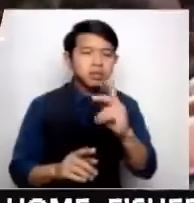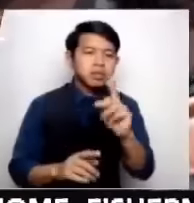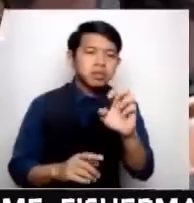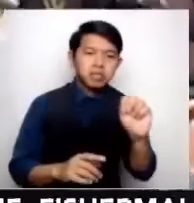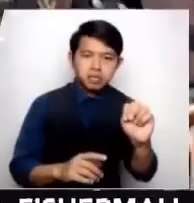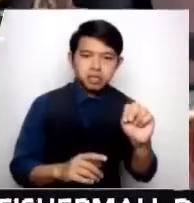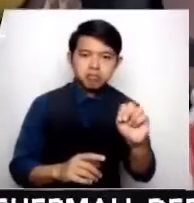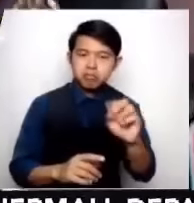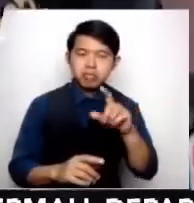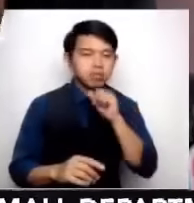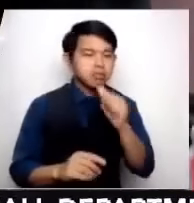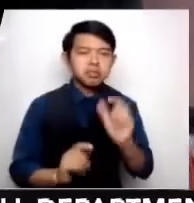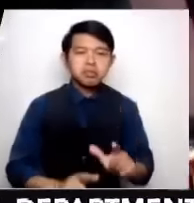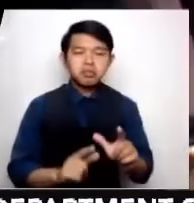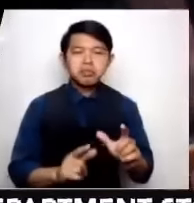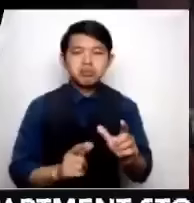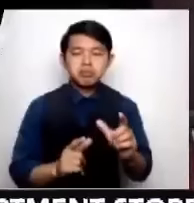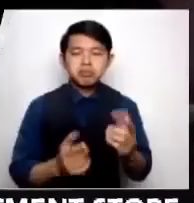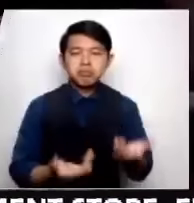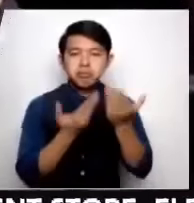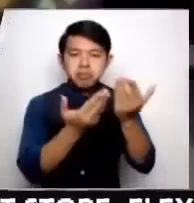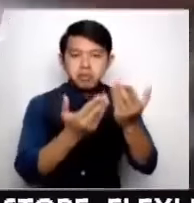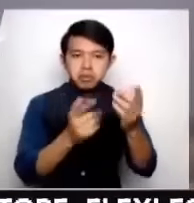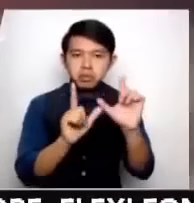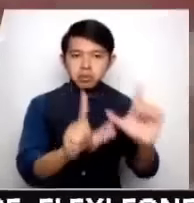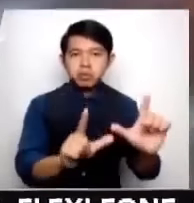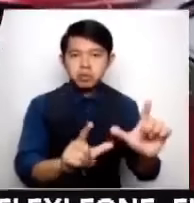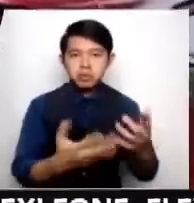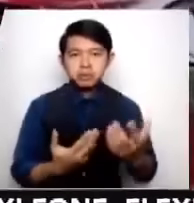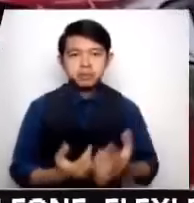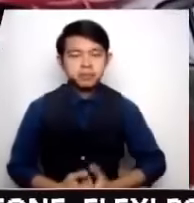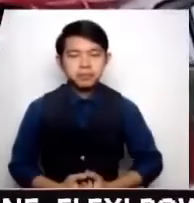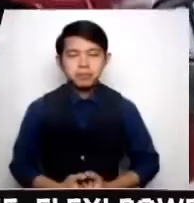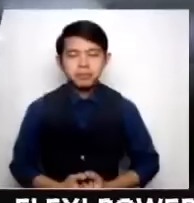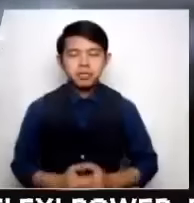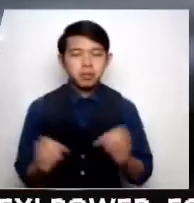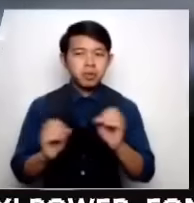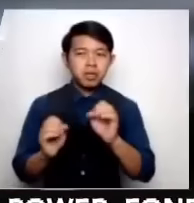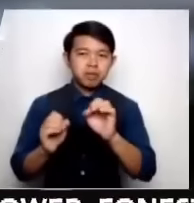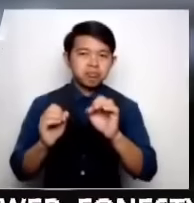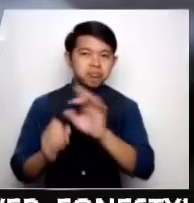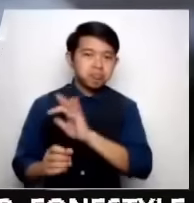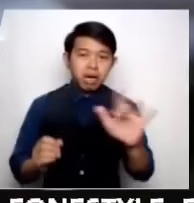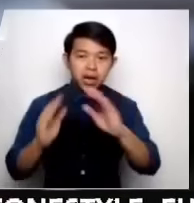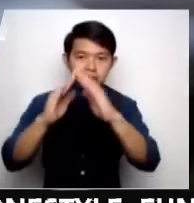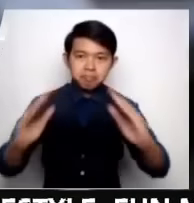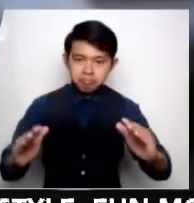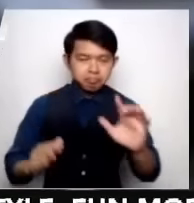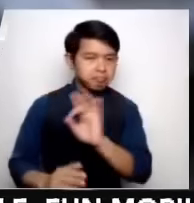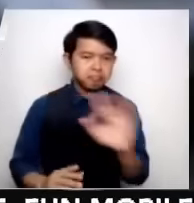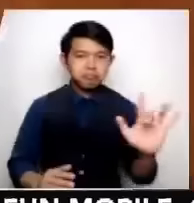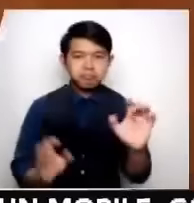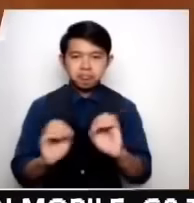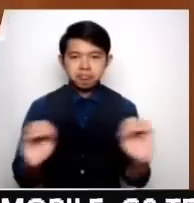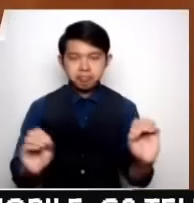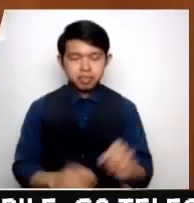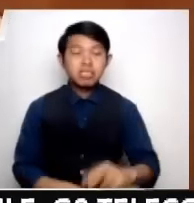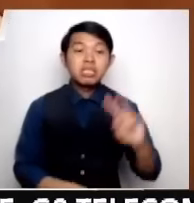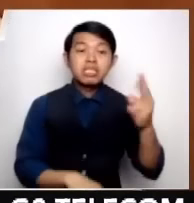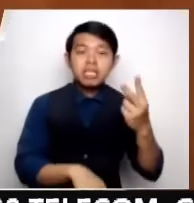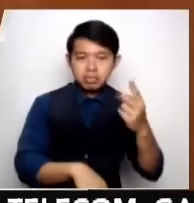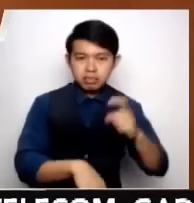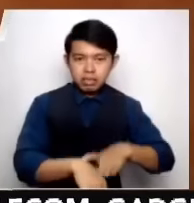Wala eh, walang tao dito sa bahay ni Mr. Ken Chan. Ito na raw ang pangalawang beses na paghahain sana ng warrant of arrest kay Chan. Pero wala pa